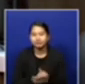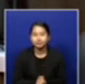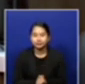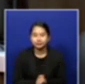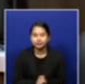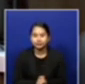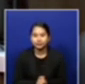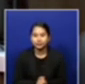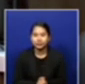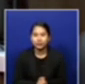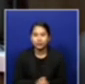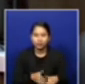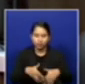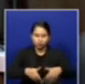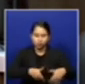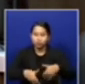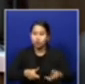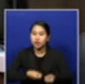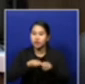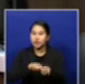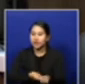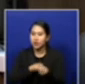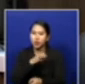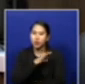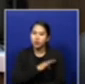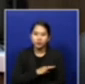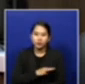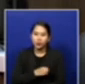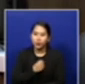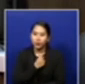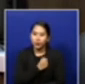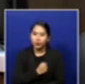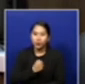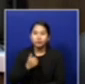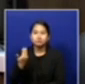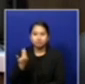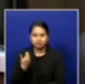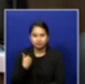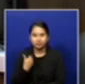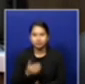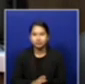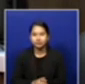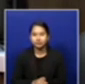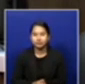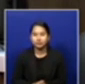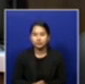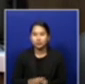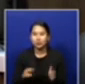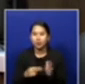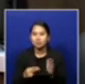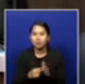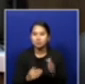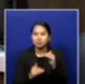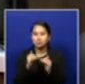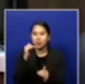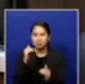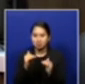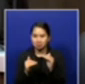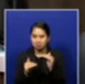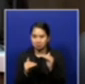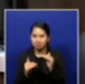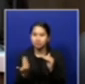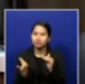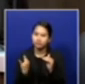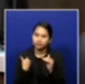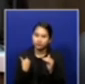พี่น้องเกษตรกรต้องรู้สึกน้อยเนื้อต่ำใจคิดว่าตนเองเป็นบุคคลชั้นสองหรืออย่างไรบางราย